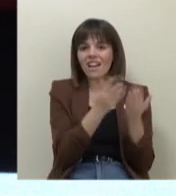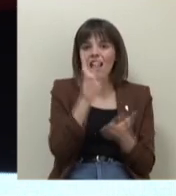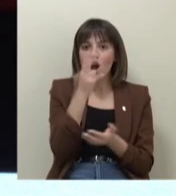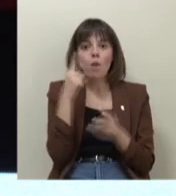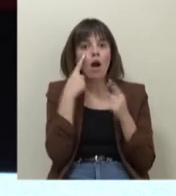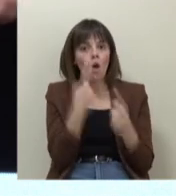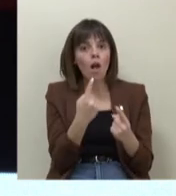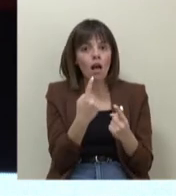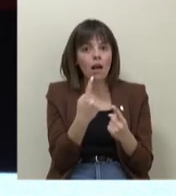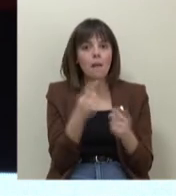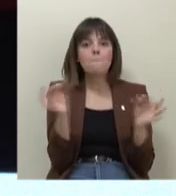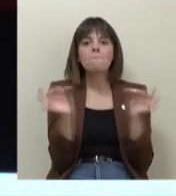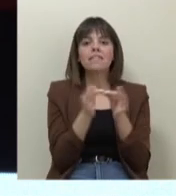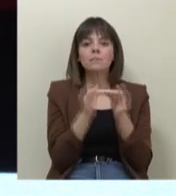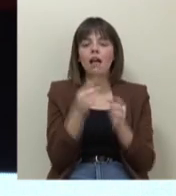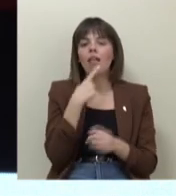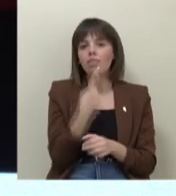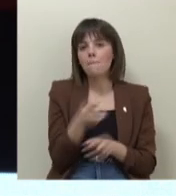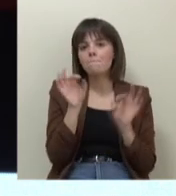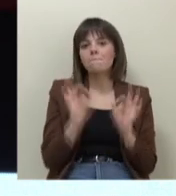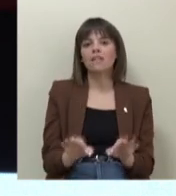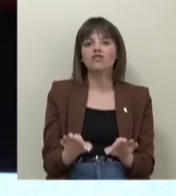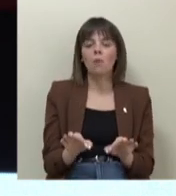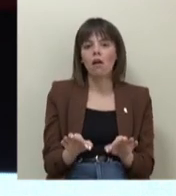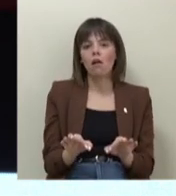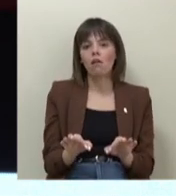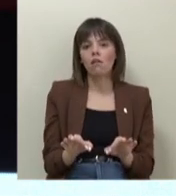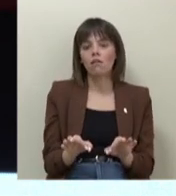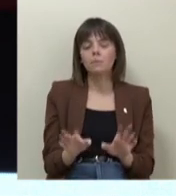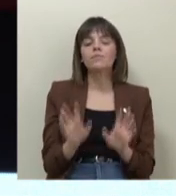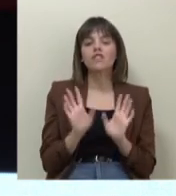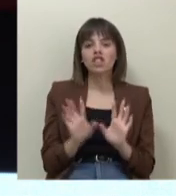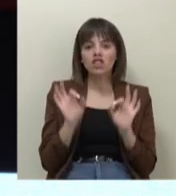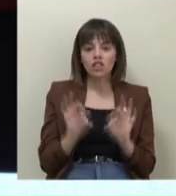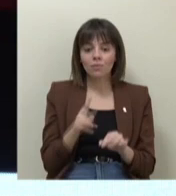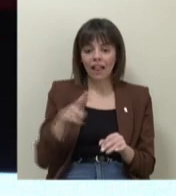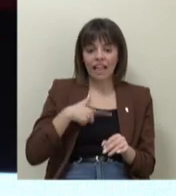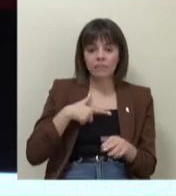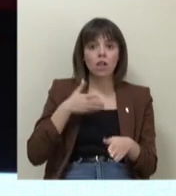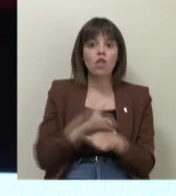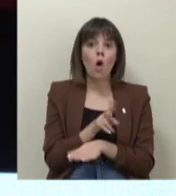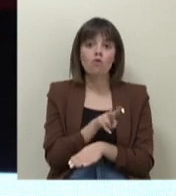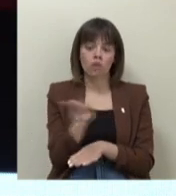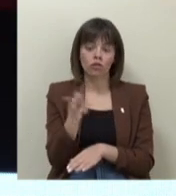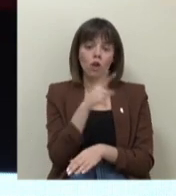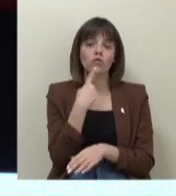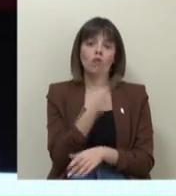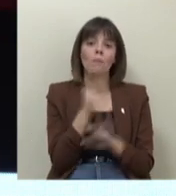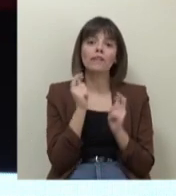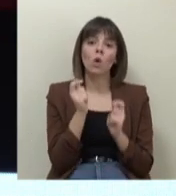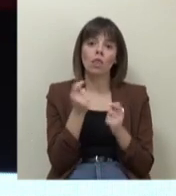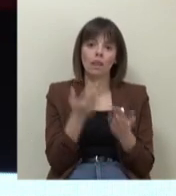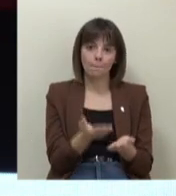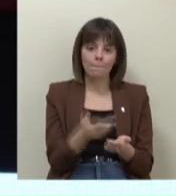rapora göre Bismillah deyip başlayacaksınız. Şimdi burada İzmir doğru yolda. Onu da söylemek